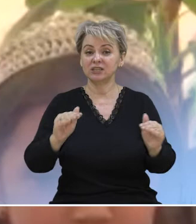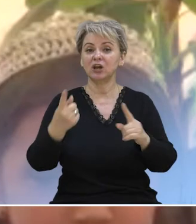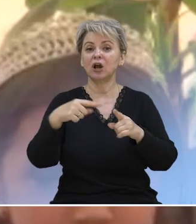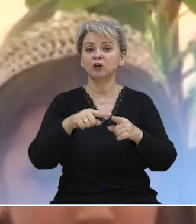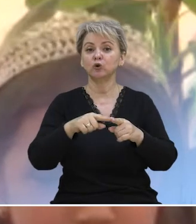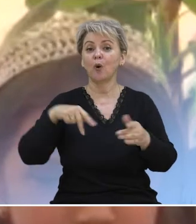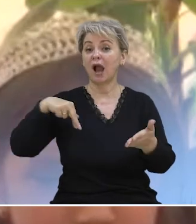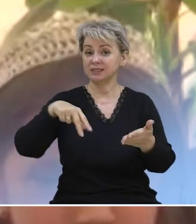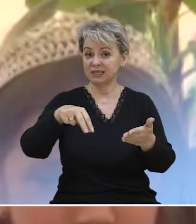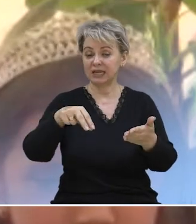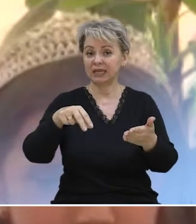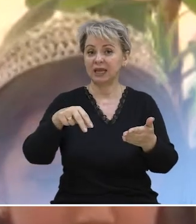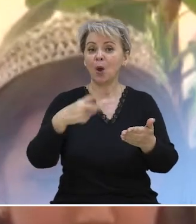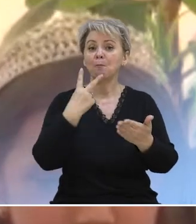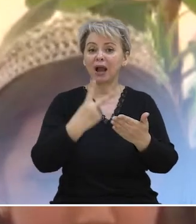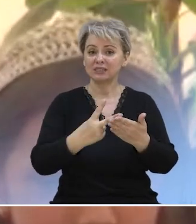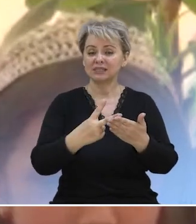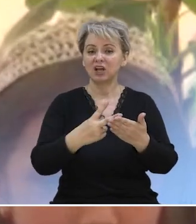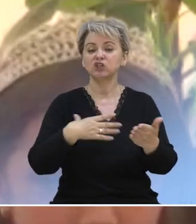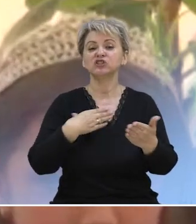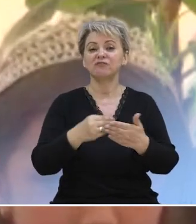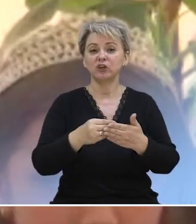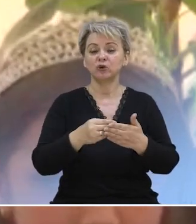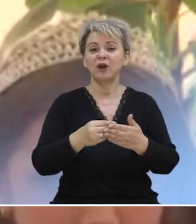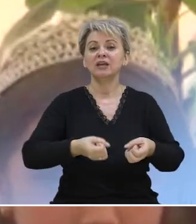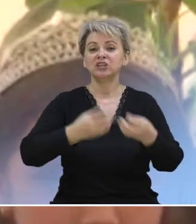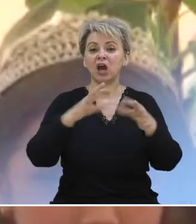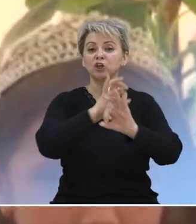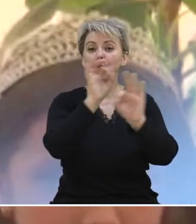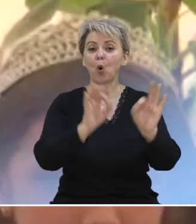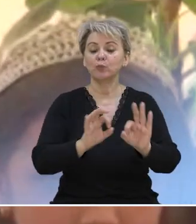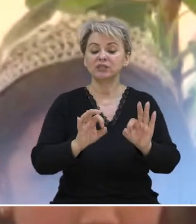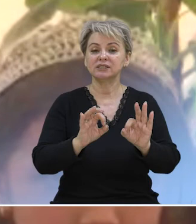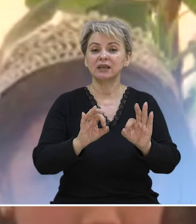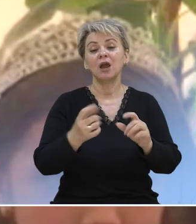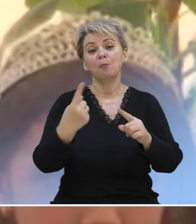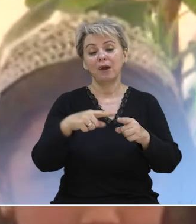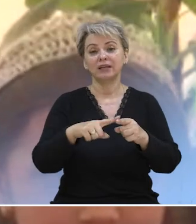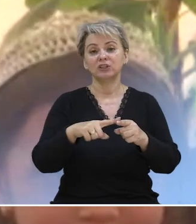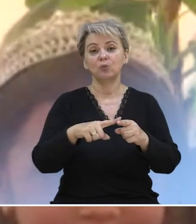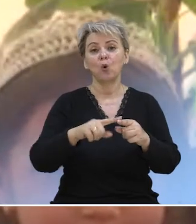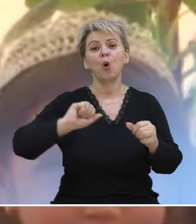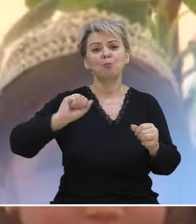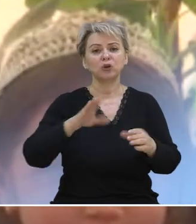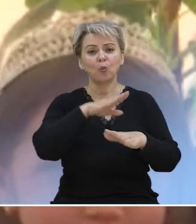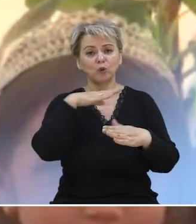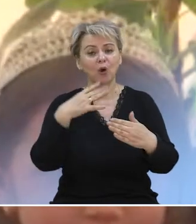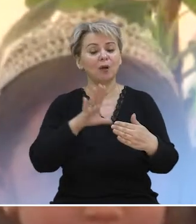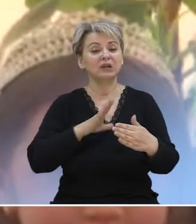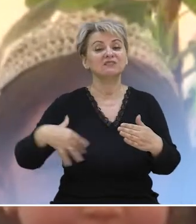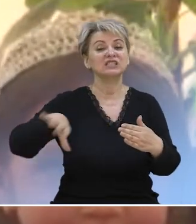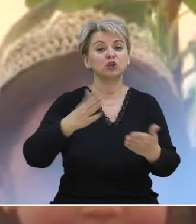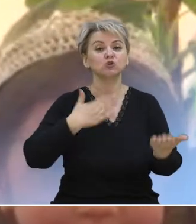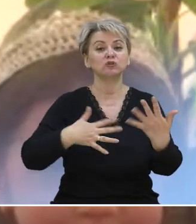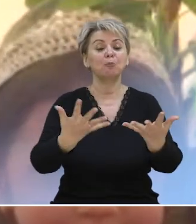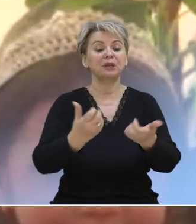которые по подиуму продемонстрировали, собственно, яркие образы. Поэтому партнеров было много,